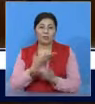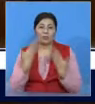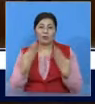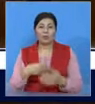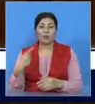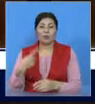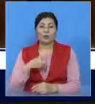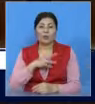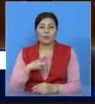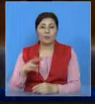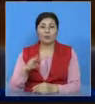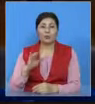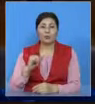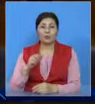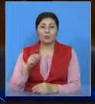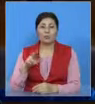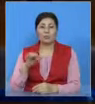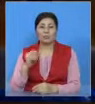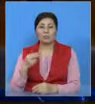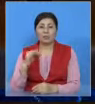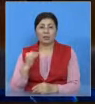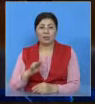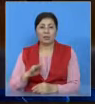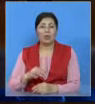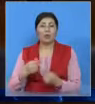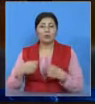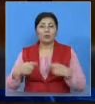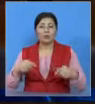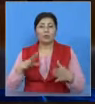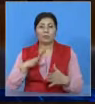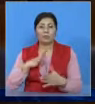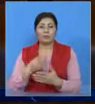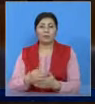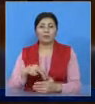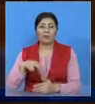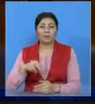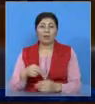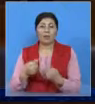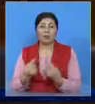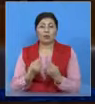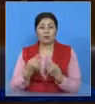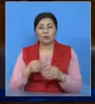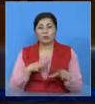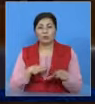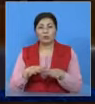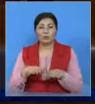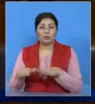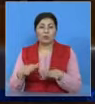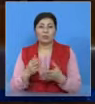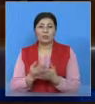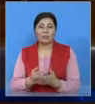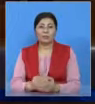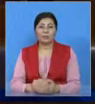миллиард 300 теңге субсидия төленді. Бұл жаңа минералдық майшықтарға, пестицидтерге және тұқым шаруашылығына төленді. Екіншіден